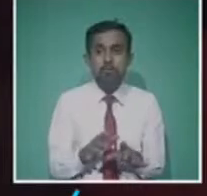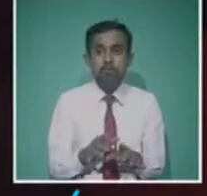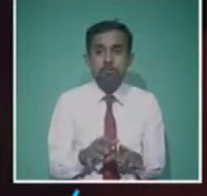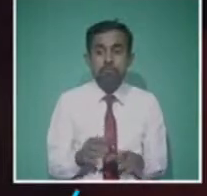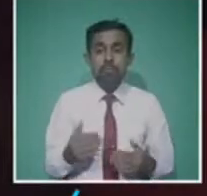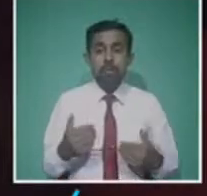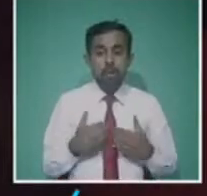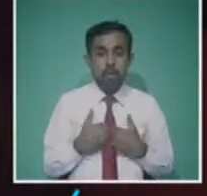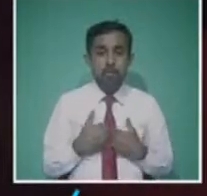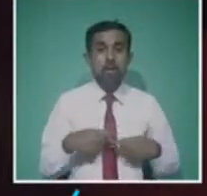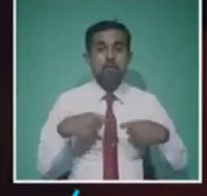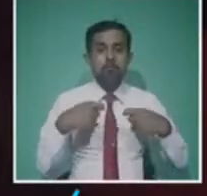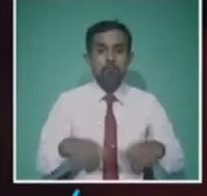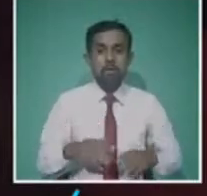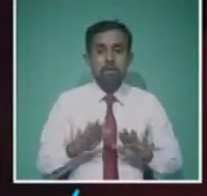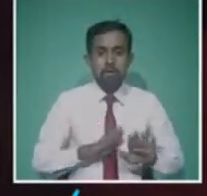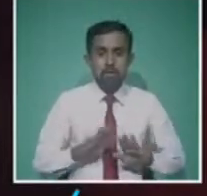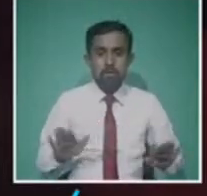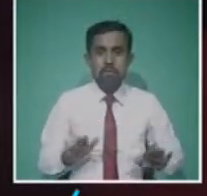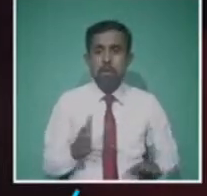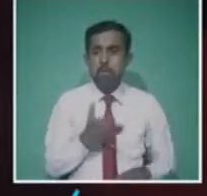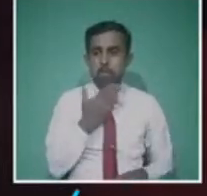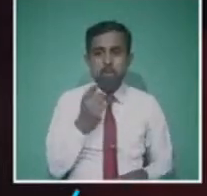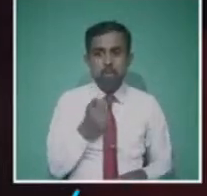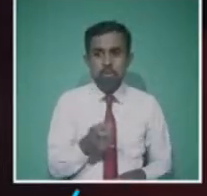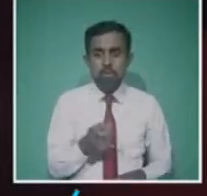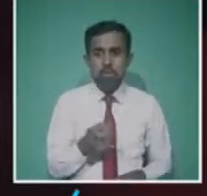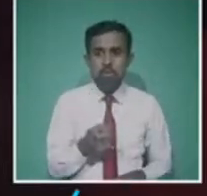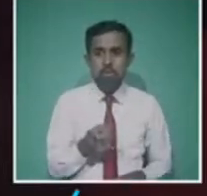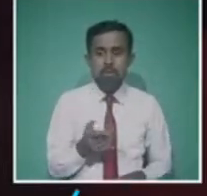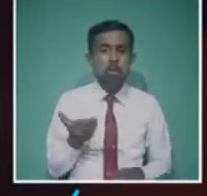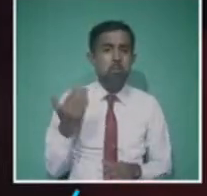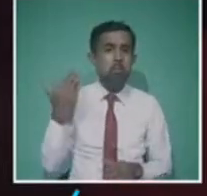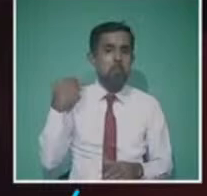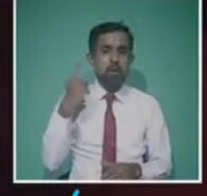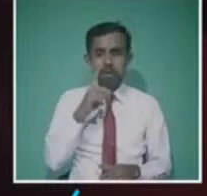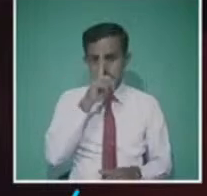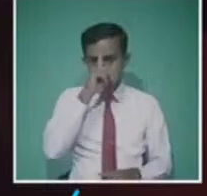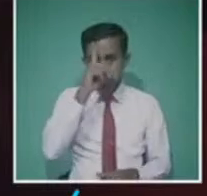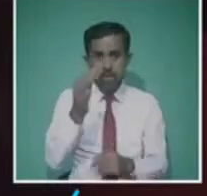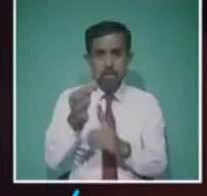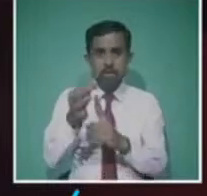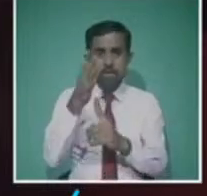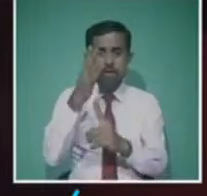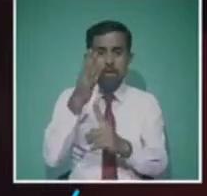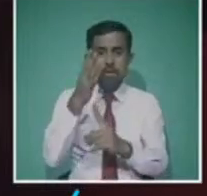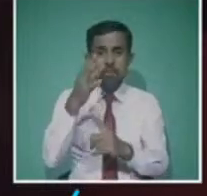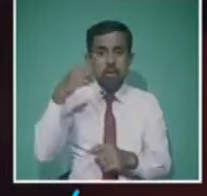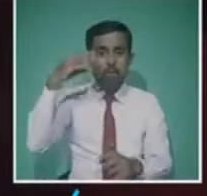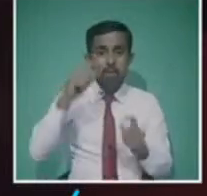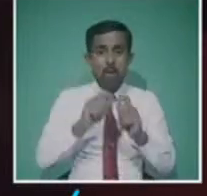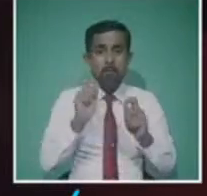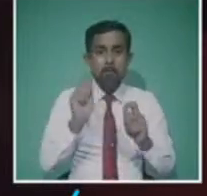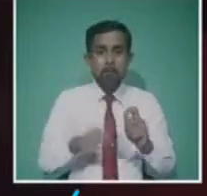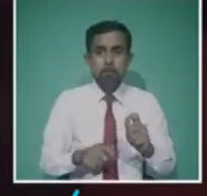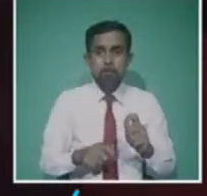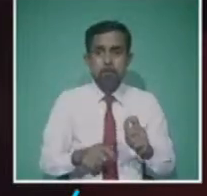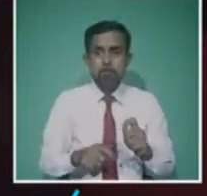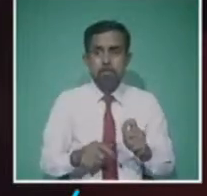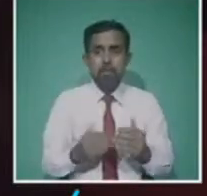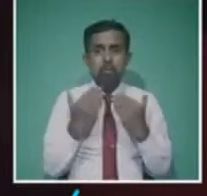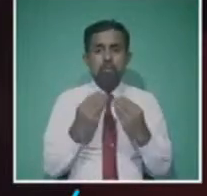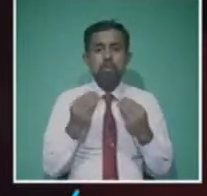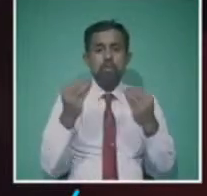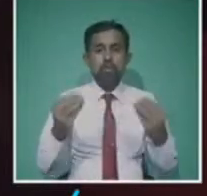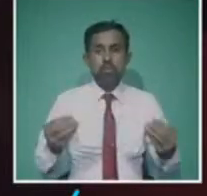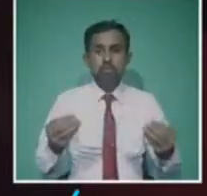ඒ අපේ තියෙන වියදමුත් කළමනාකරණය කරගන්න පුළුවන්ද කියලා. මම විශේෂයෙන්ම පහුගිය සතියේ සභාපතිවරට විදුලි බල මණ්ඩලයේ අපි උපදෙස්